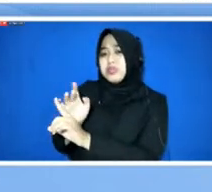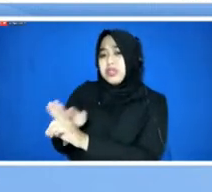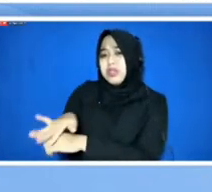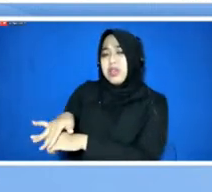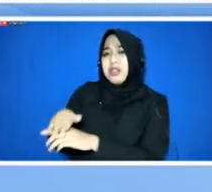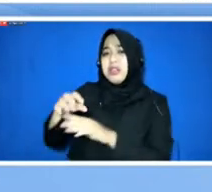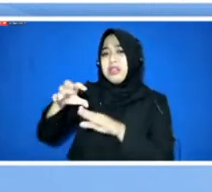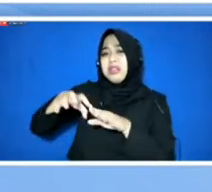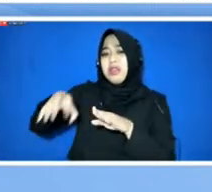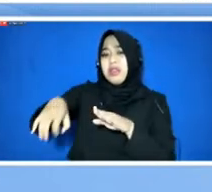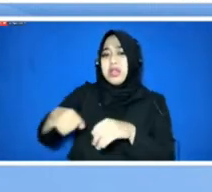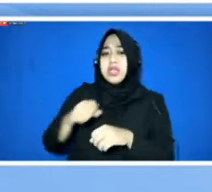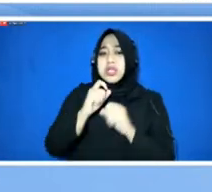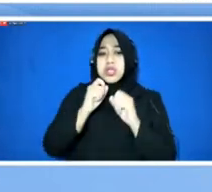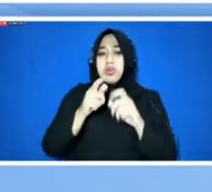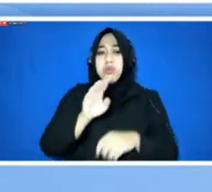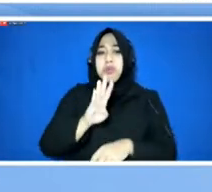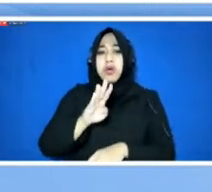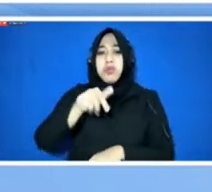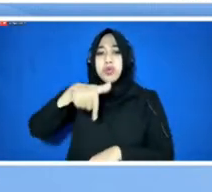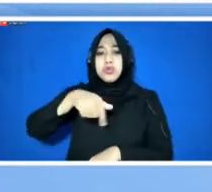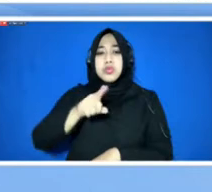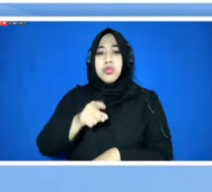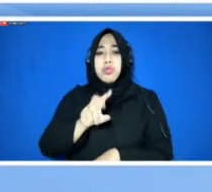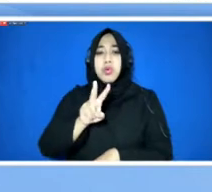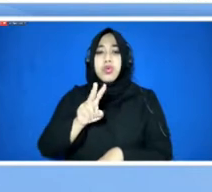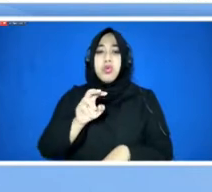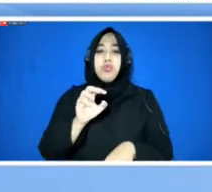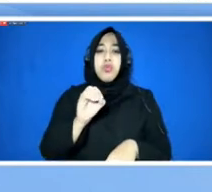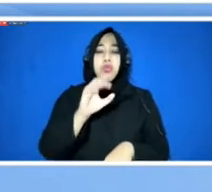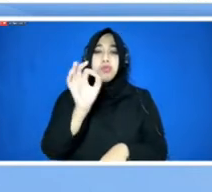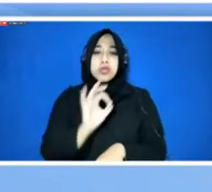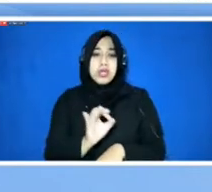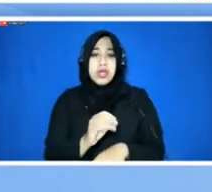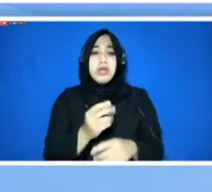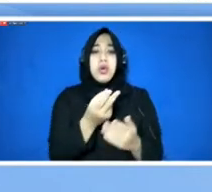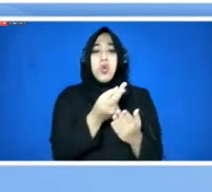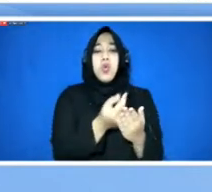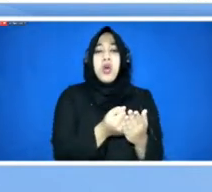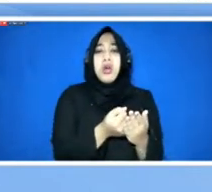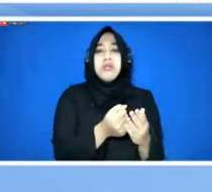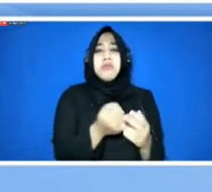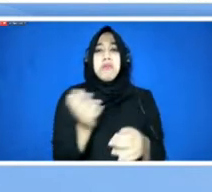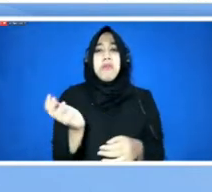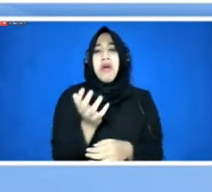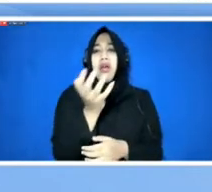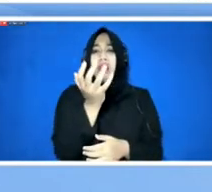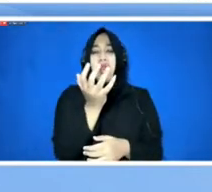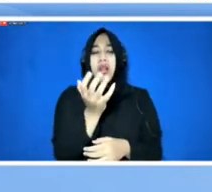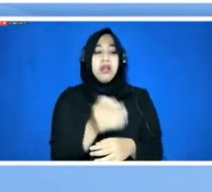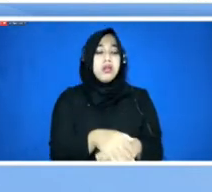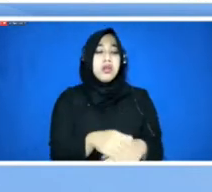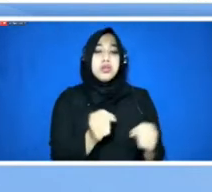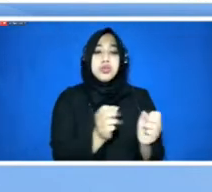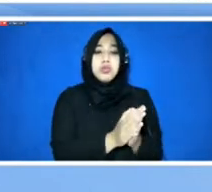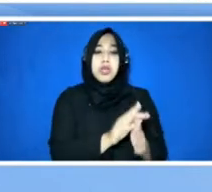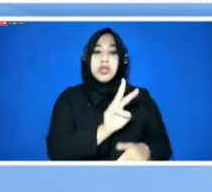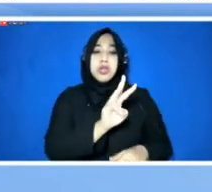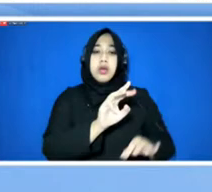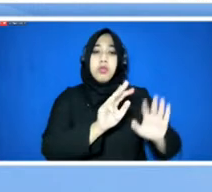yang menjawab sebanyak 47,25%, dan biaya tes COVID-19 mahal. Ada sebanyak